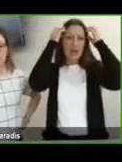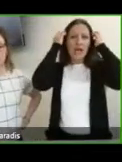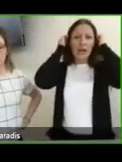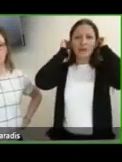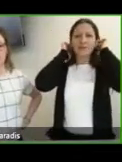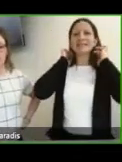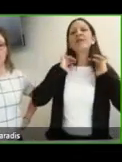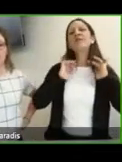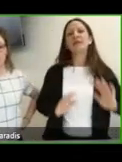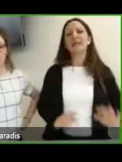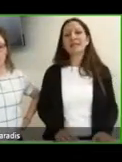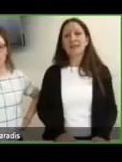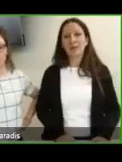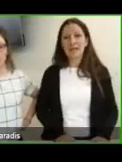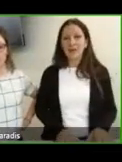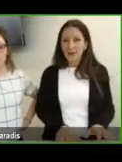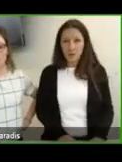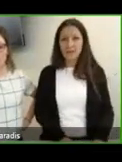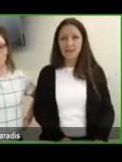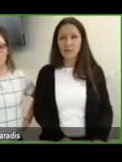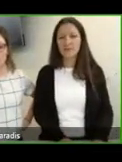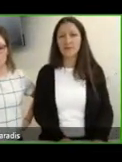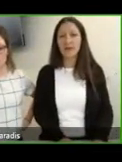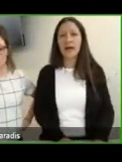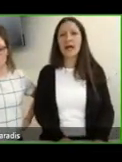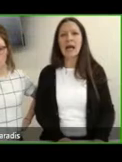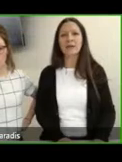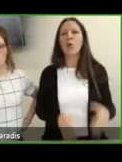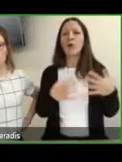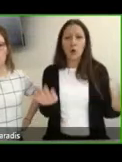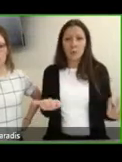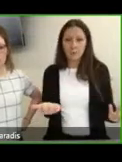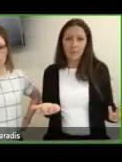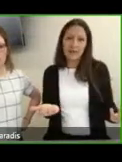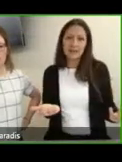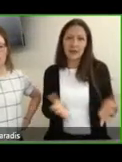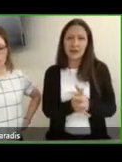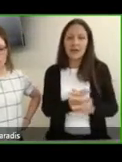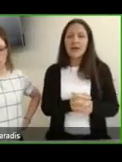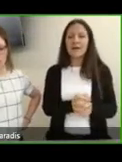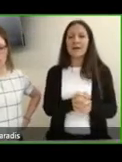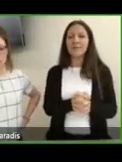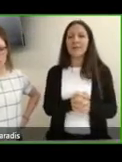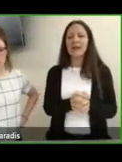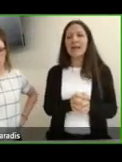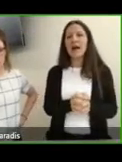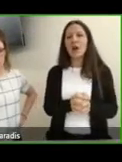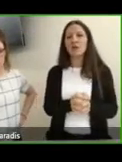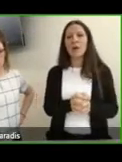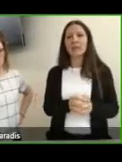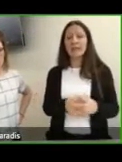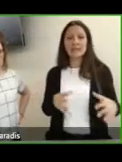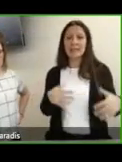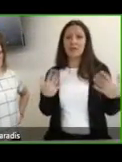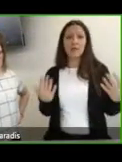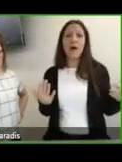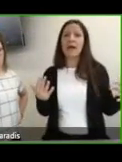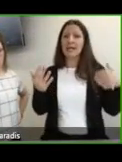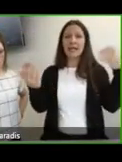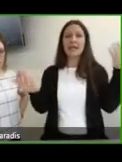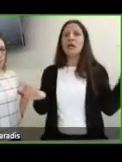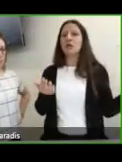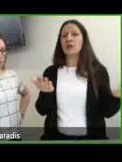là, l'Université a fait un test en présentant deux sites web différents à trois groupes de personnes et en leur demandant d'essayer de